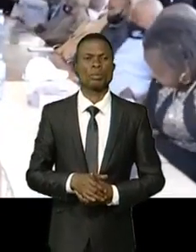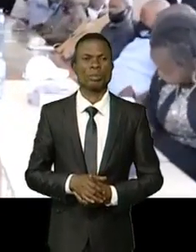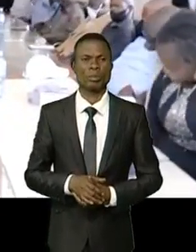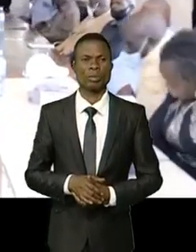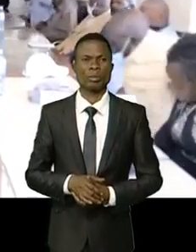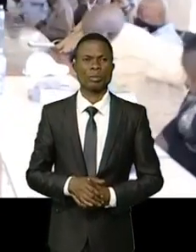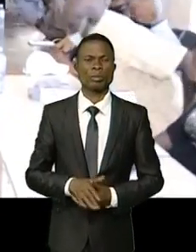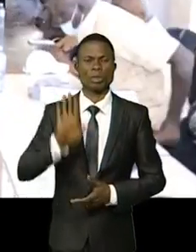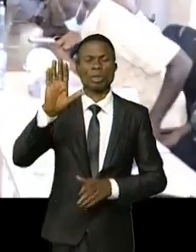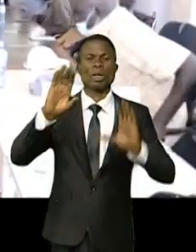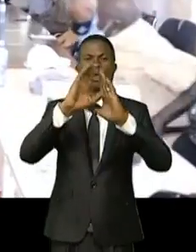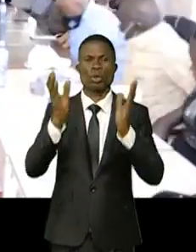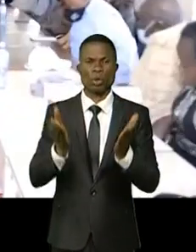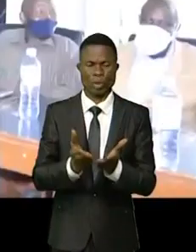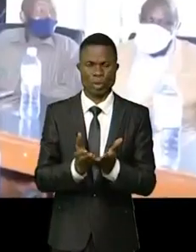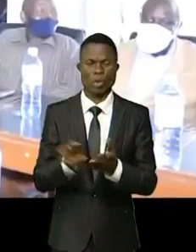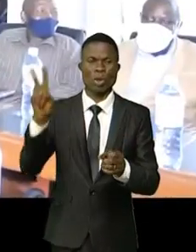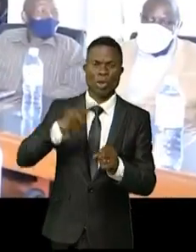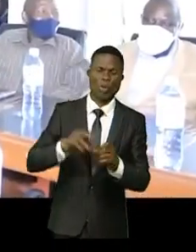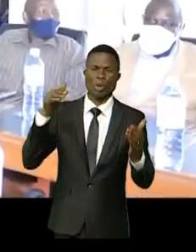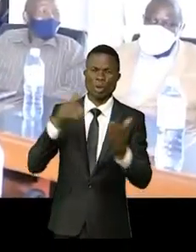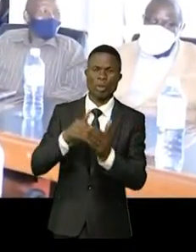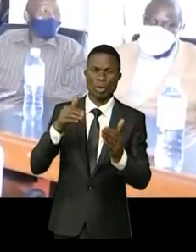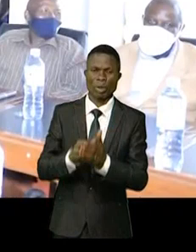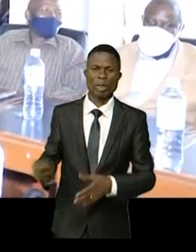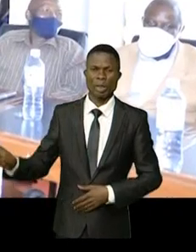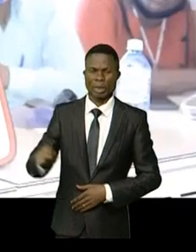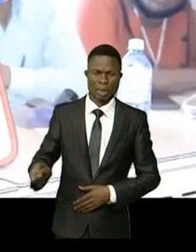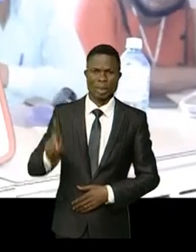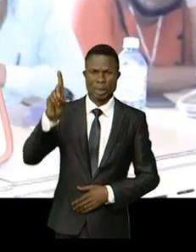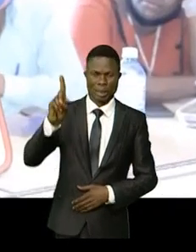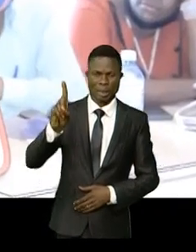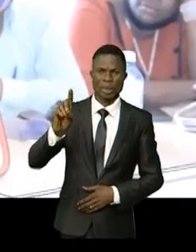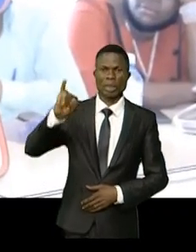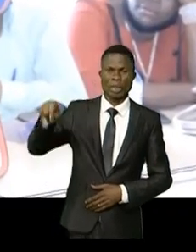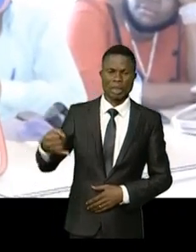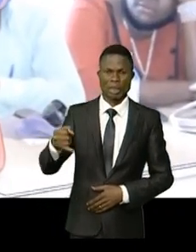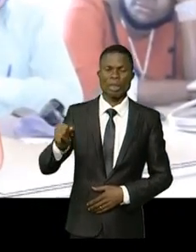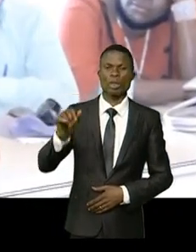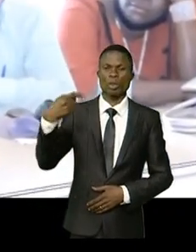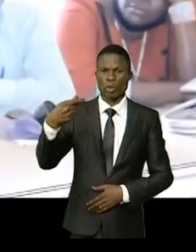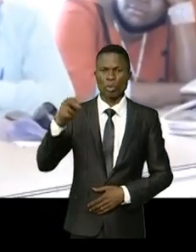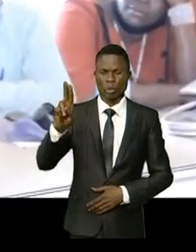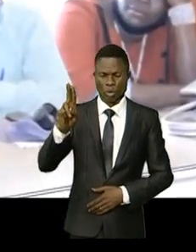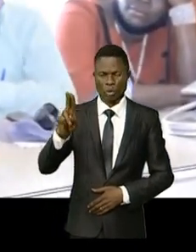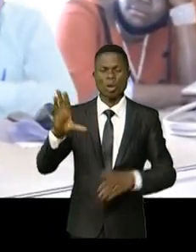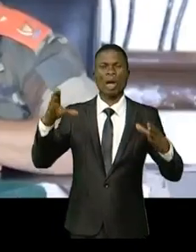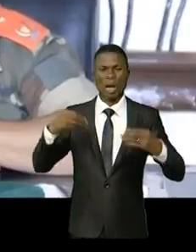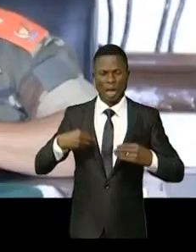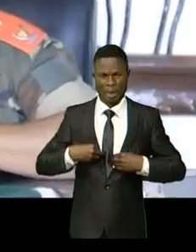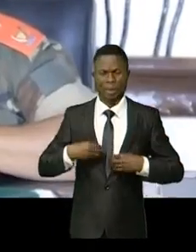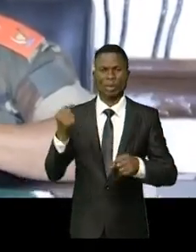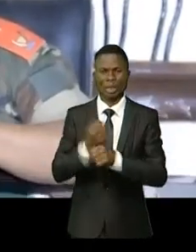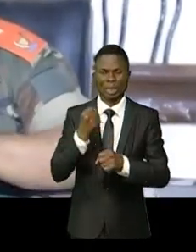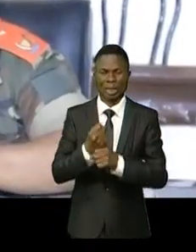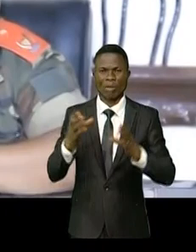Les 5 communautés dites victimes d'atrocités en territoire de Dougou réaffirment leur collaboration avec les autorités militaires